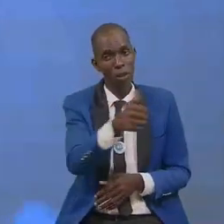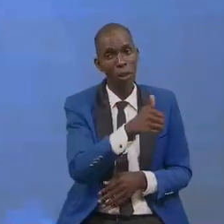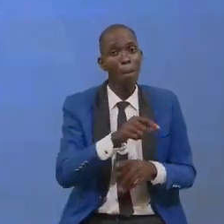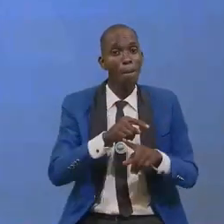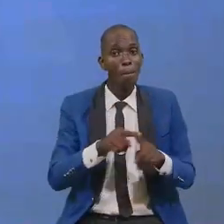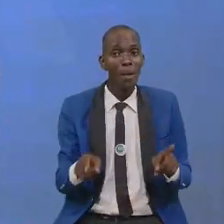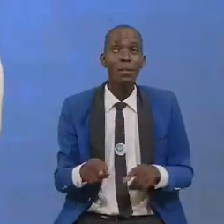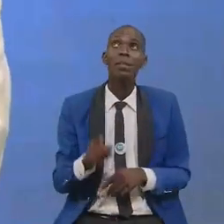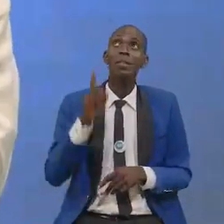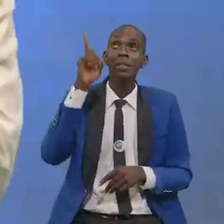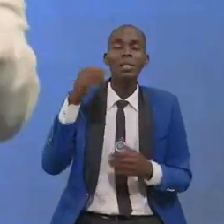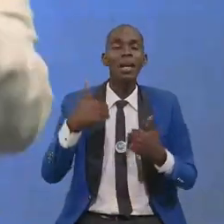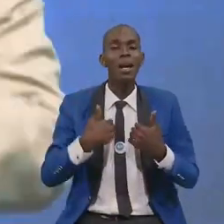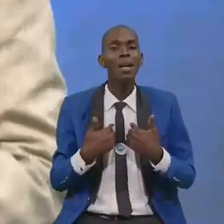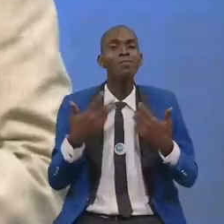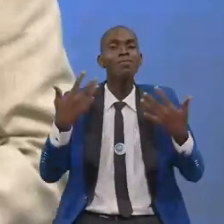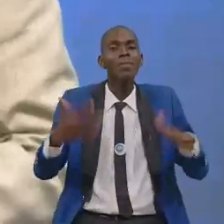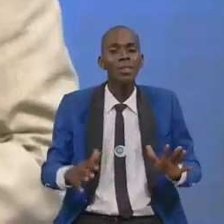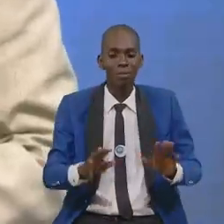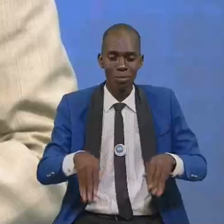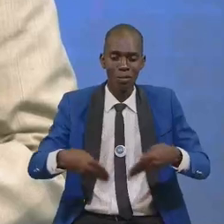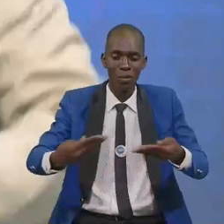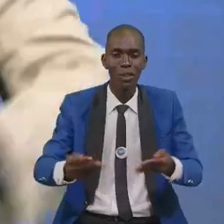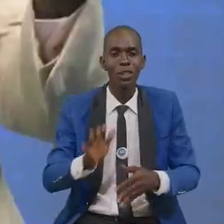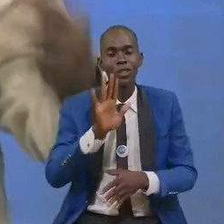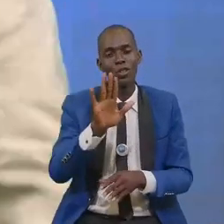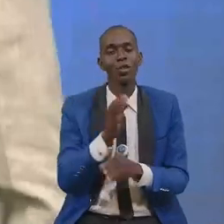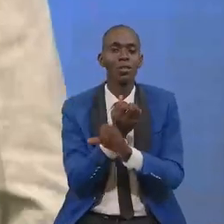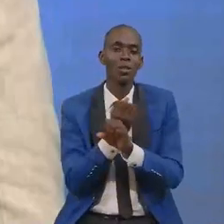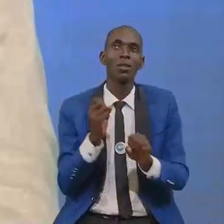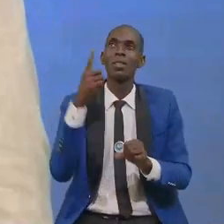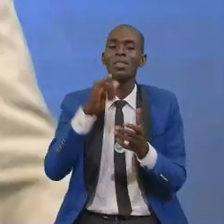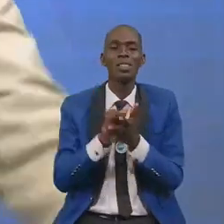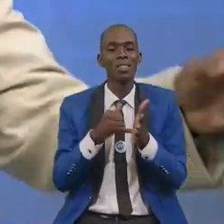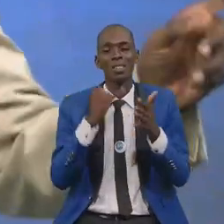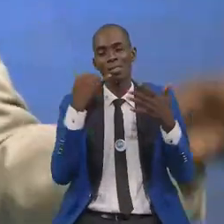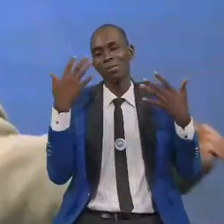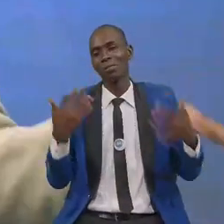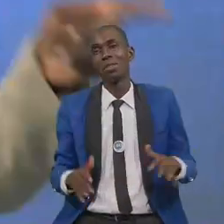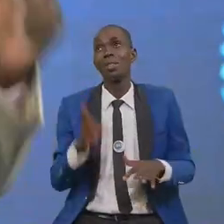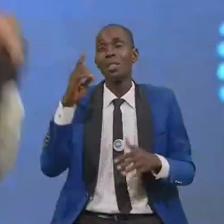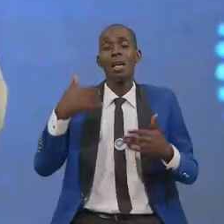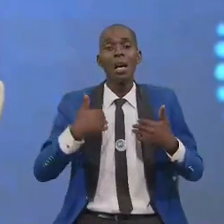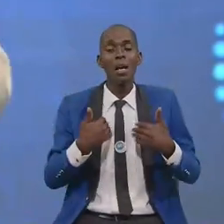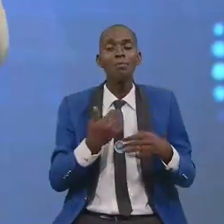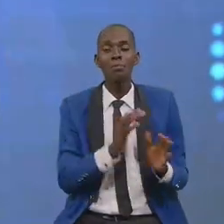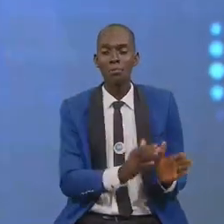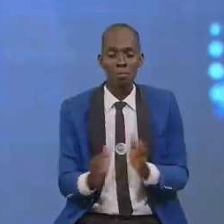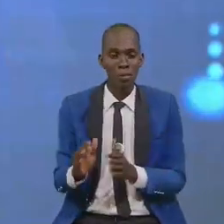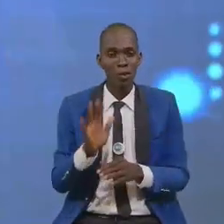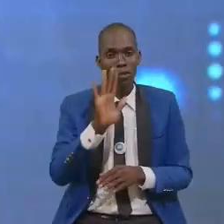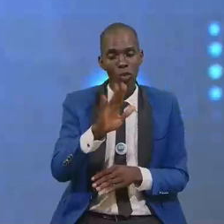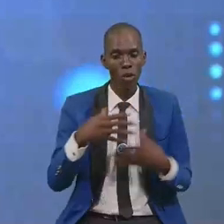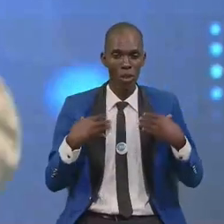pourvu ton salut et il dit c'est tout est accompli j'ai déjà pour vu ta guérison par sa